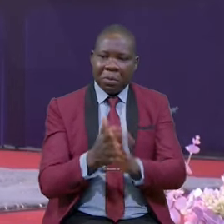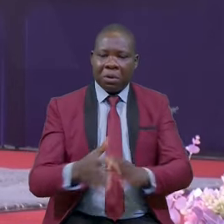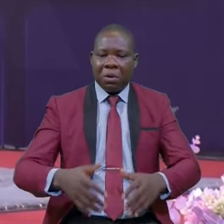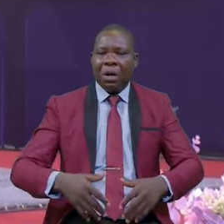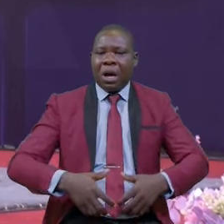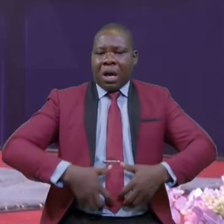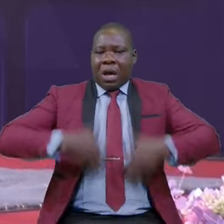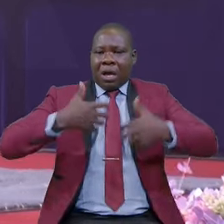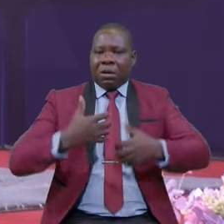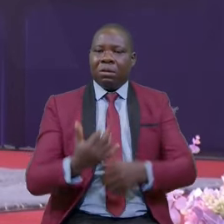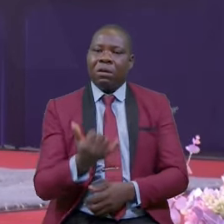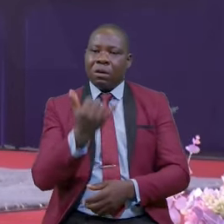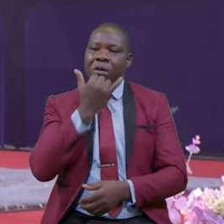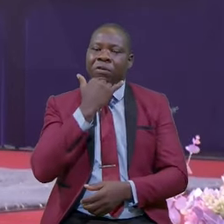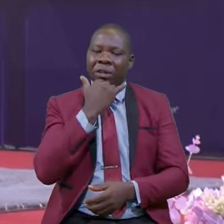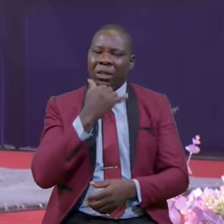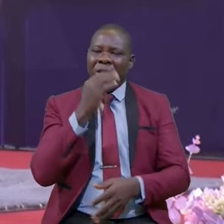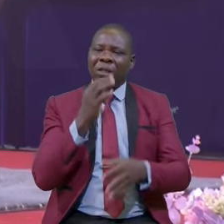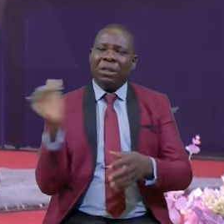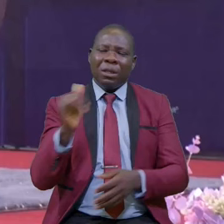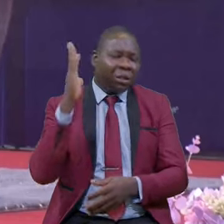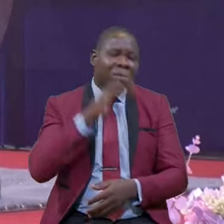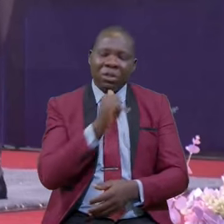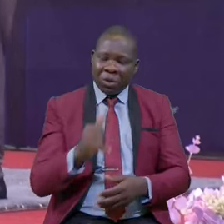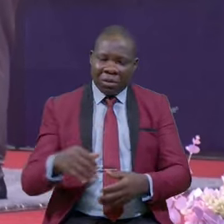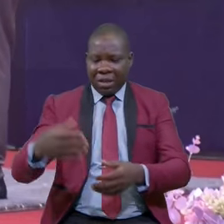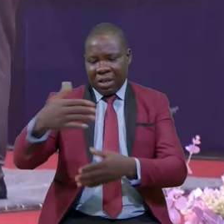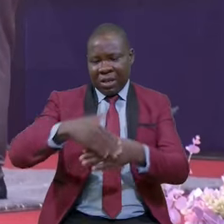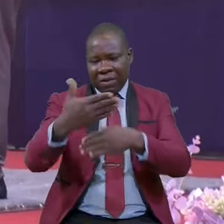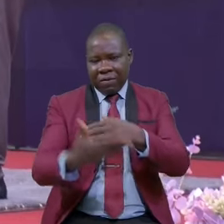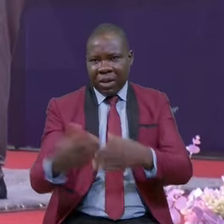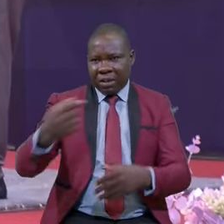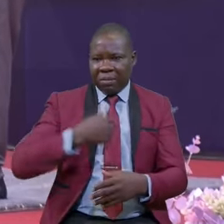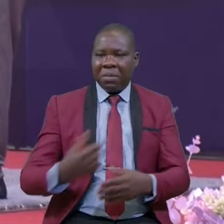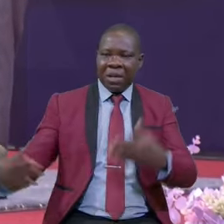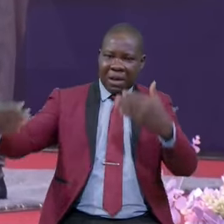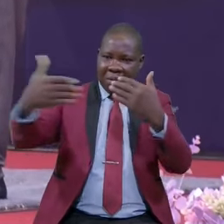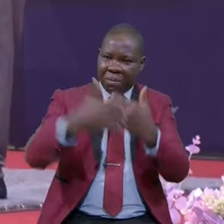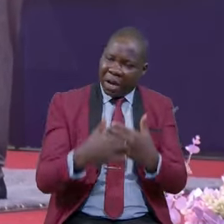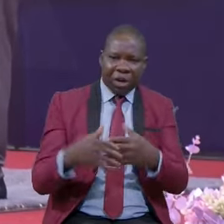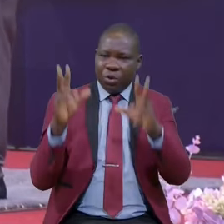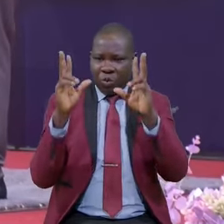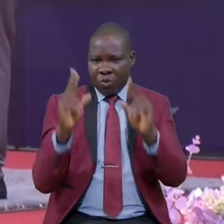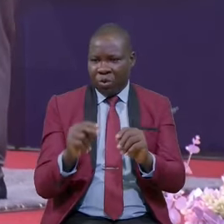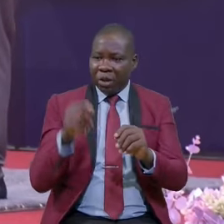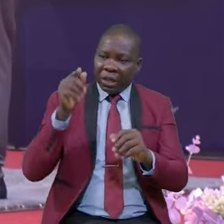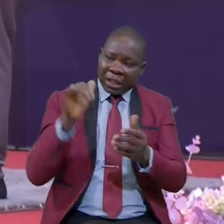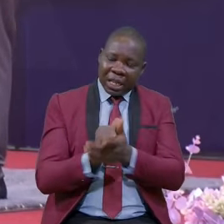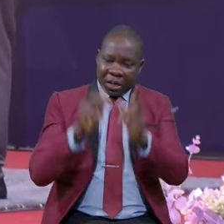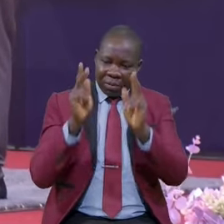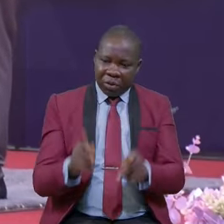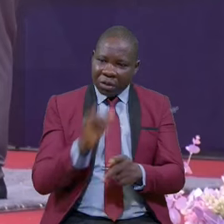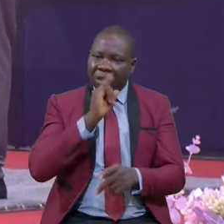vont plus inviter la prochaine fois. Tu n'es pas un évangéliste. Il prêche pour lui-même. Il veut que les